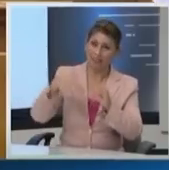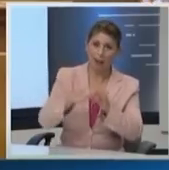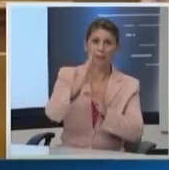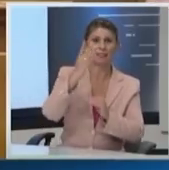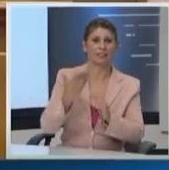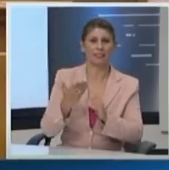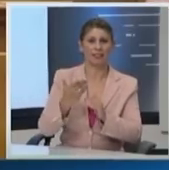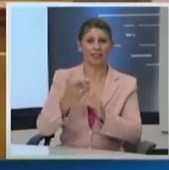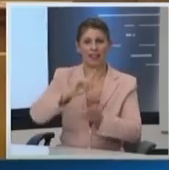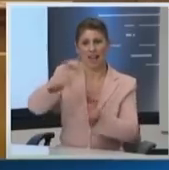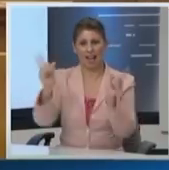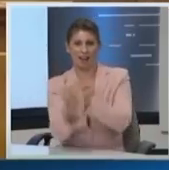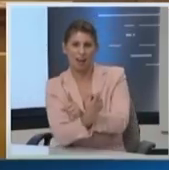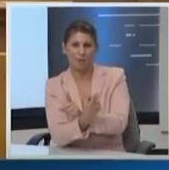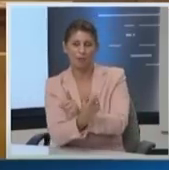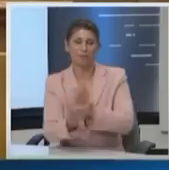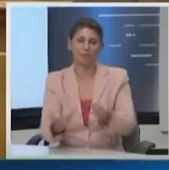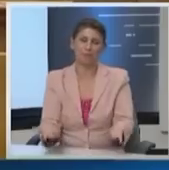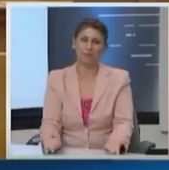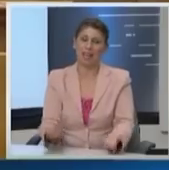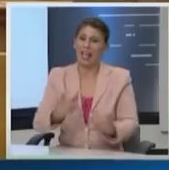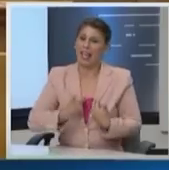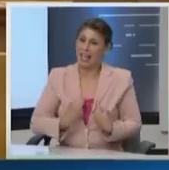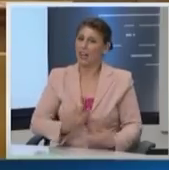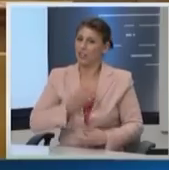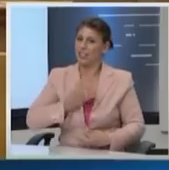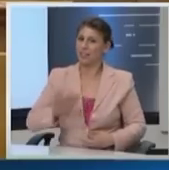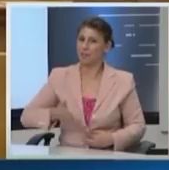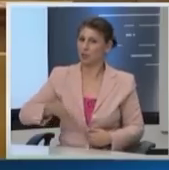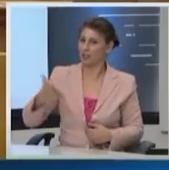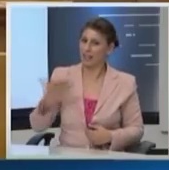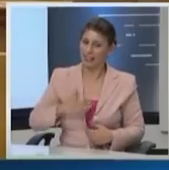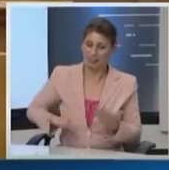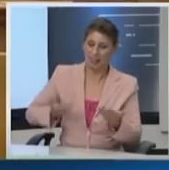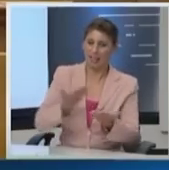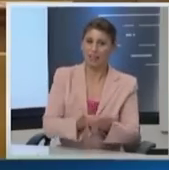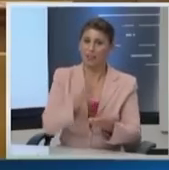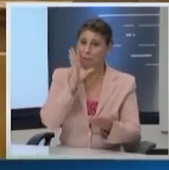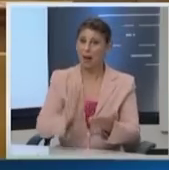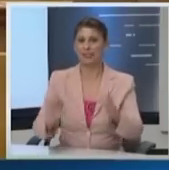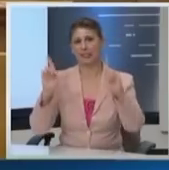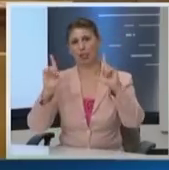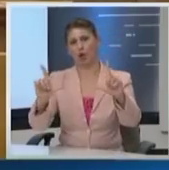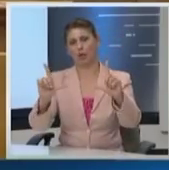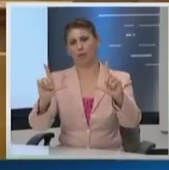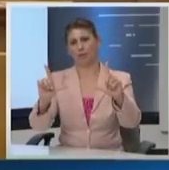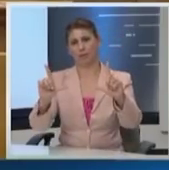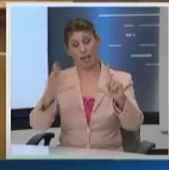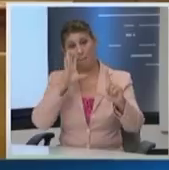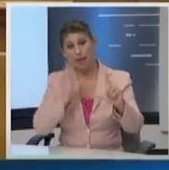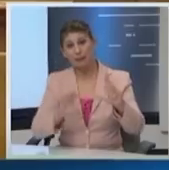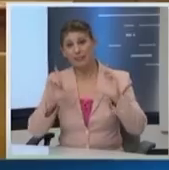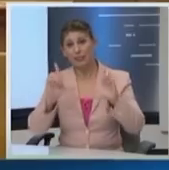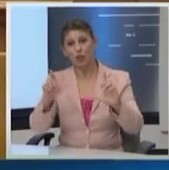οικονομίας αντεστραμμένα? Εγώ, κύριε Μητσοτάκη, θα ήθελα να καταθέσω την πραγματική εικόνα. Και η